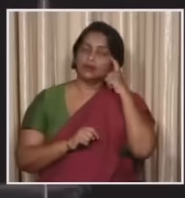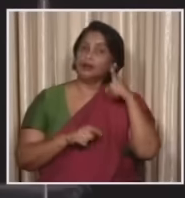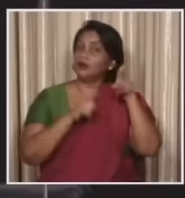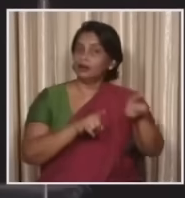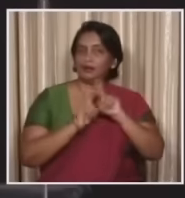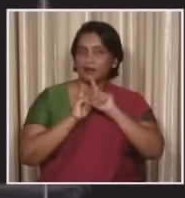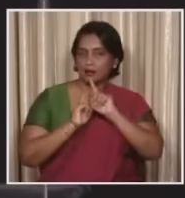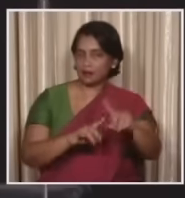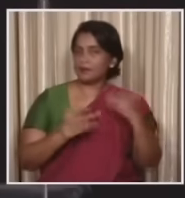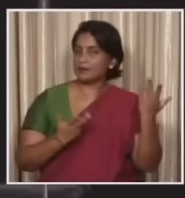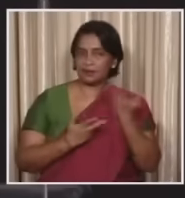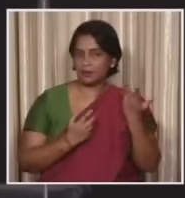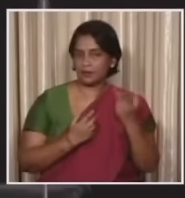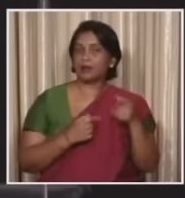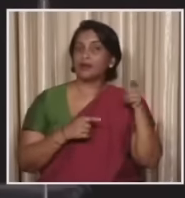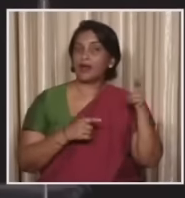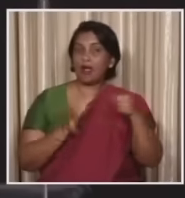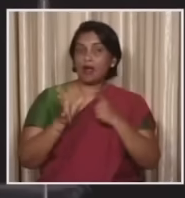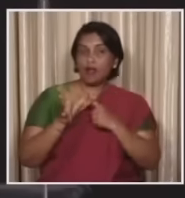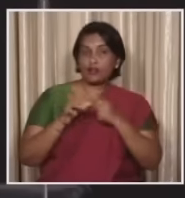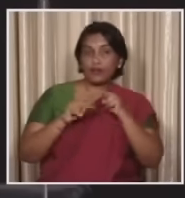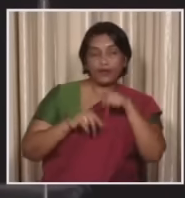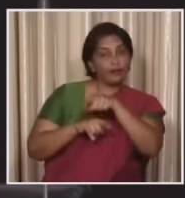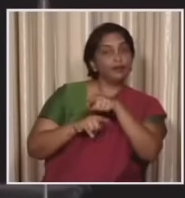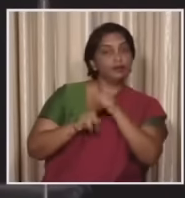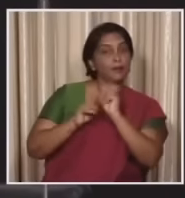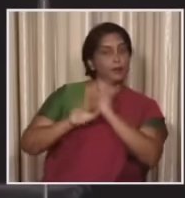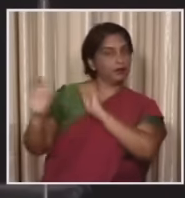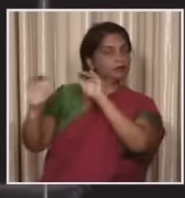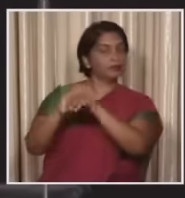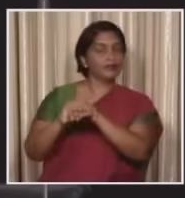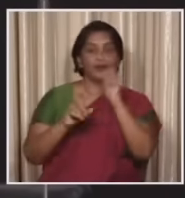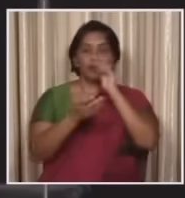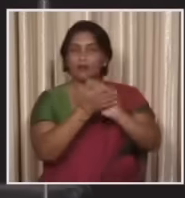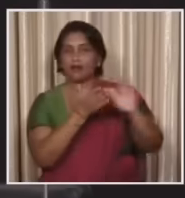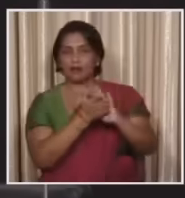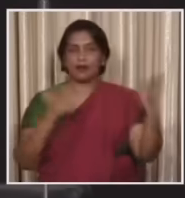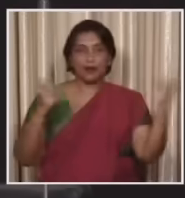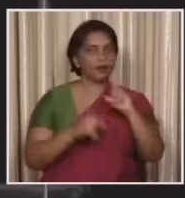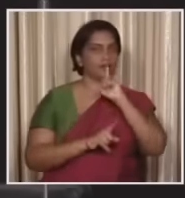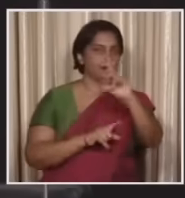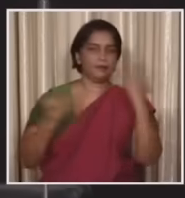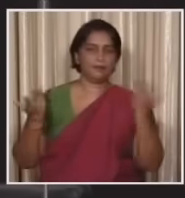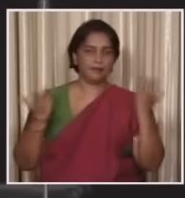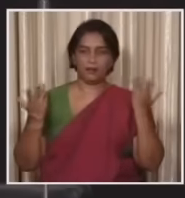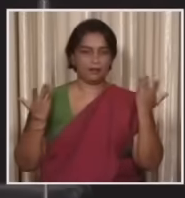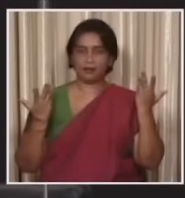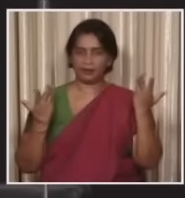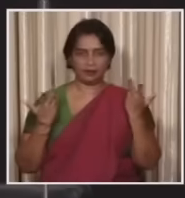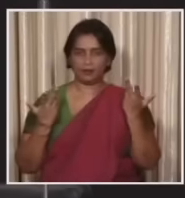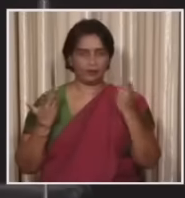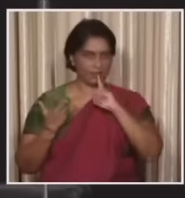බෑ අරුන්දික ප්‍රනාන්දු පාර්ලිමේන්තුවටපත් වෙලා ජනතාවට යම් කිසි දෙයක් කරේ නැහැ කියලා කාටවත් කියන්න බෑ